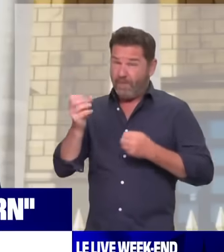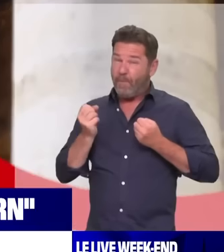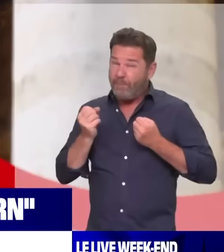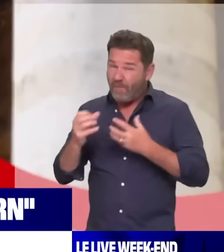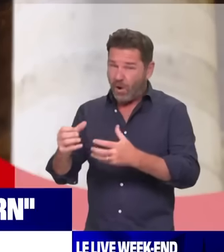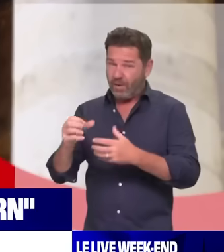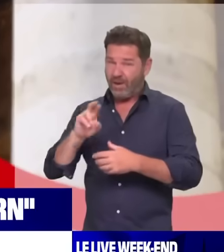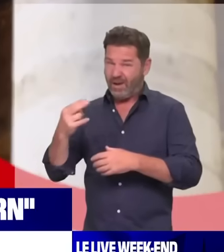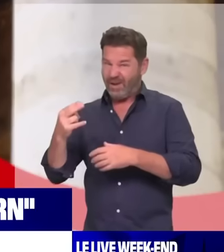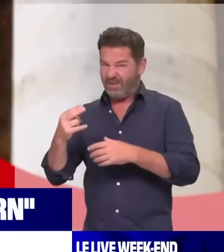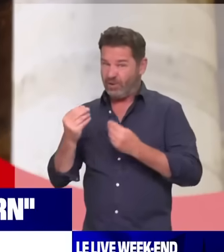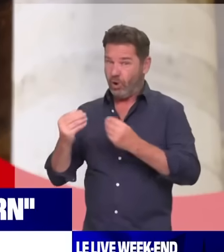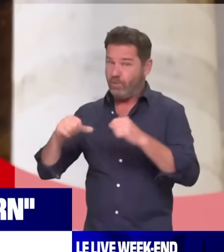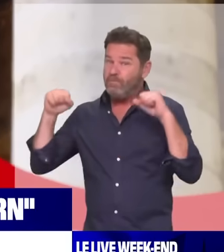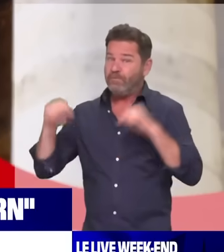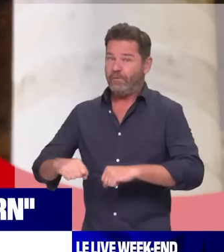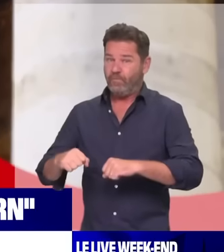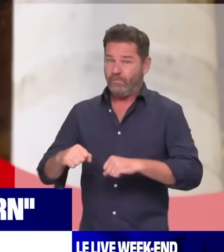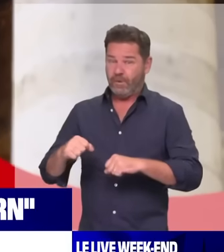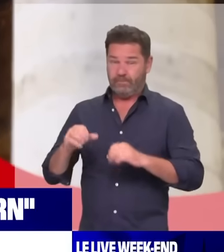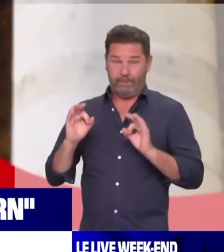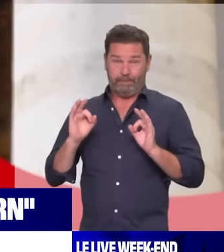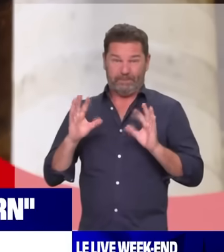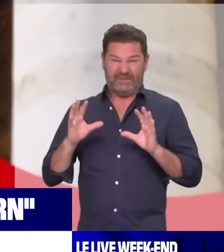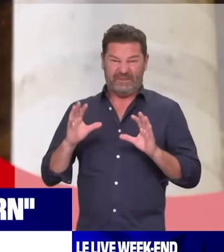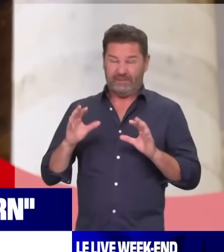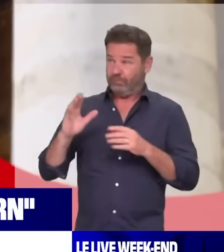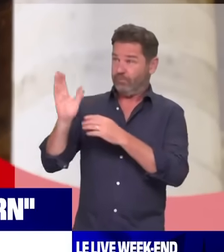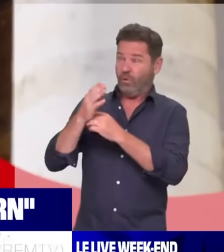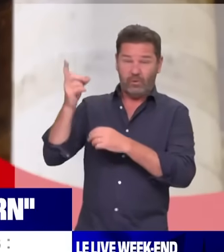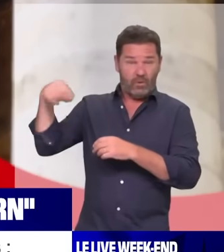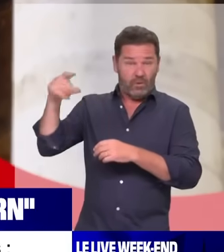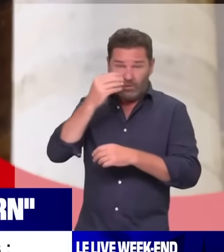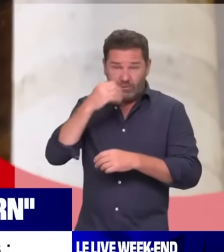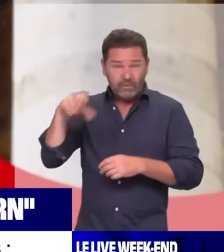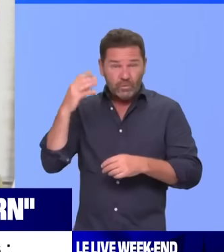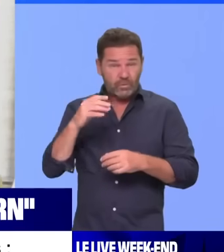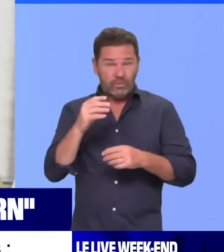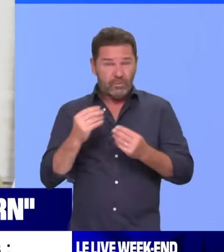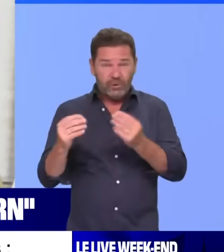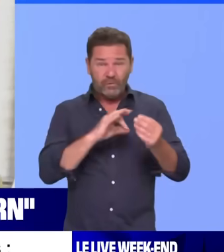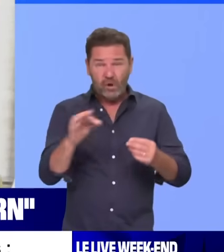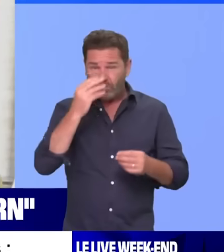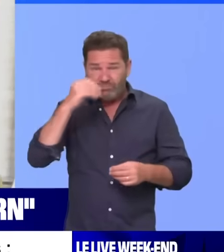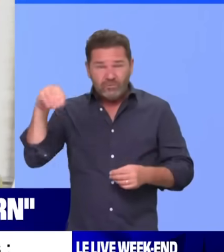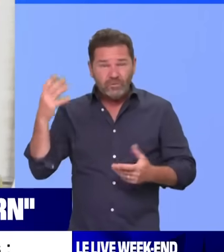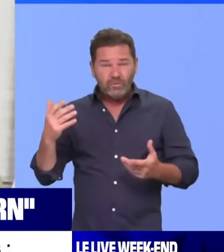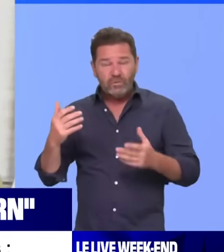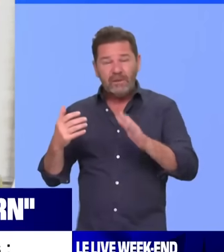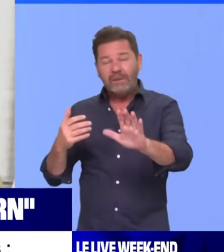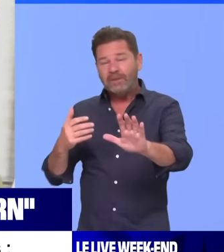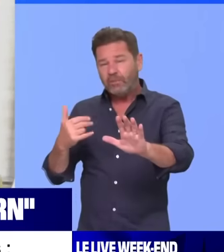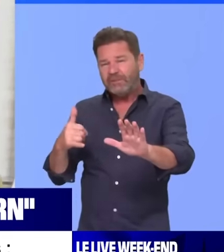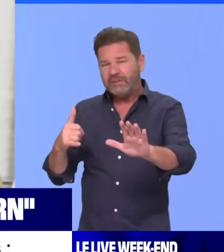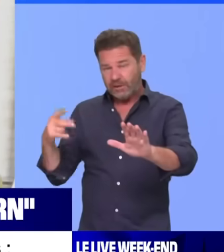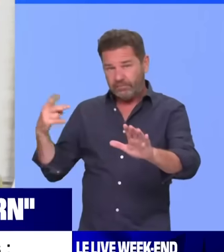cela ils montre qu'il n non non qu'ils nen nont par don rien à faire des gens dans le pays parce que qui va subir je termine juste là-dessus qui va